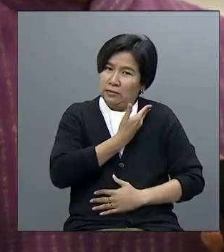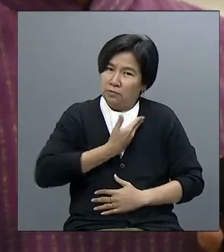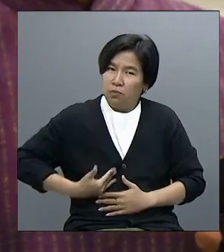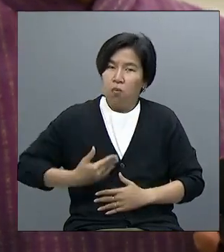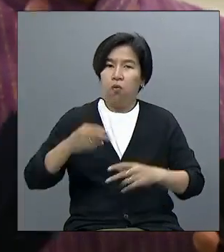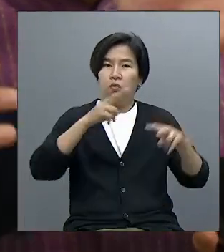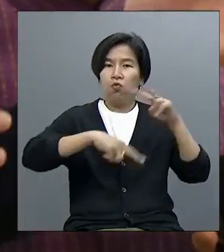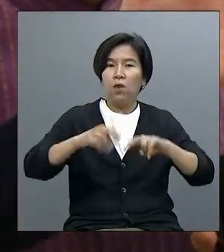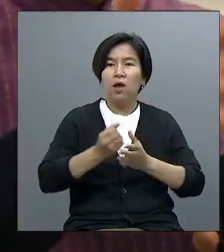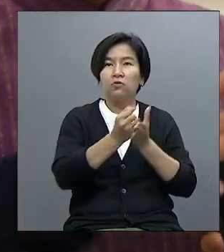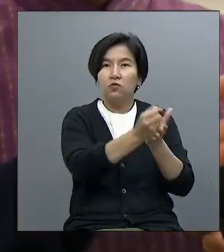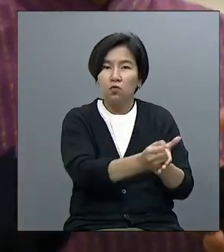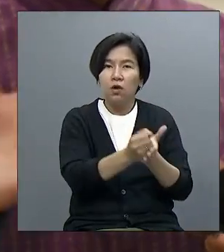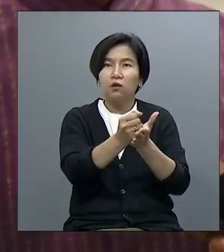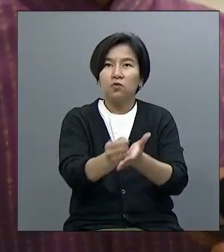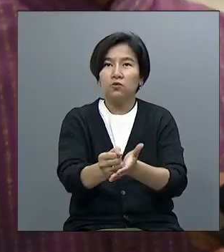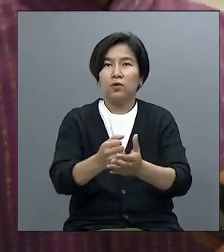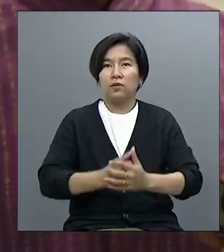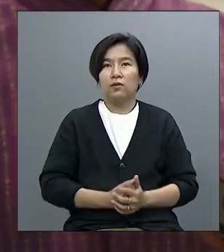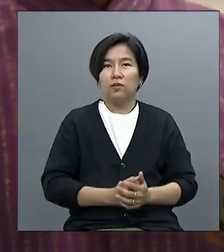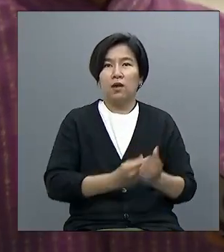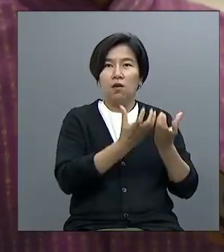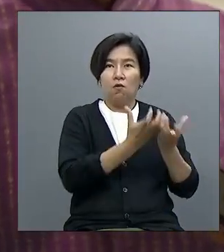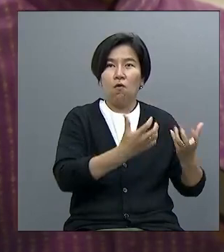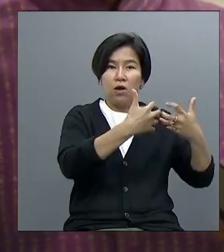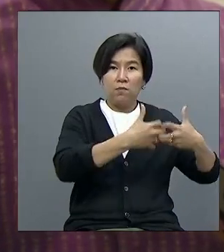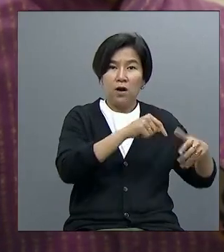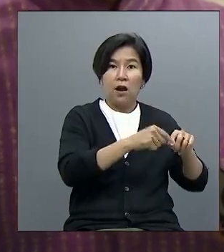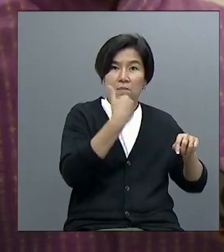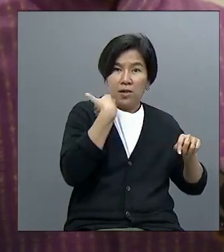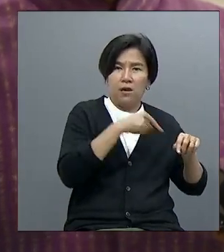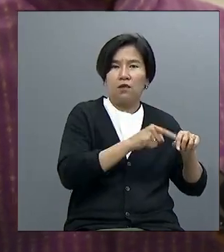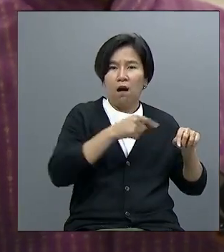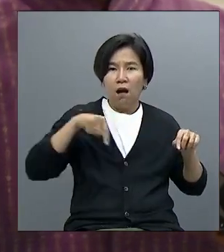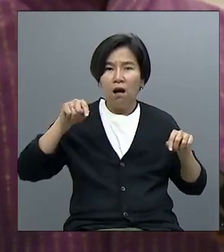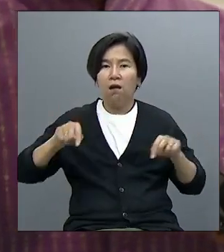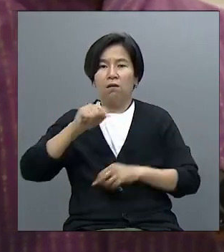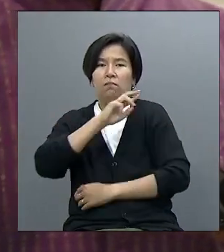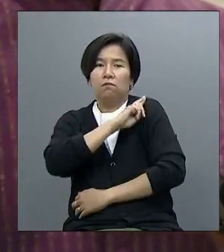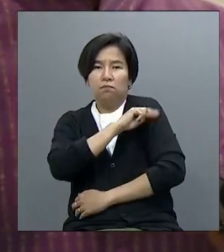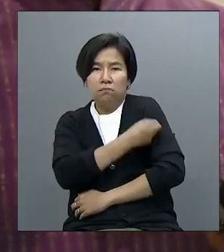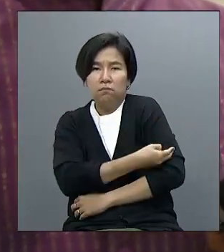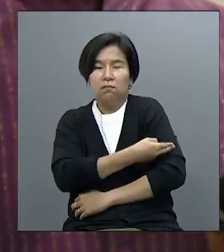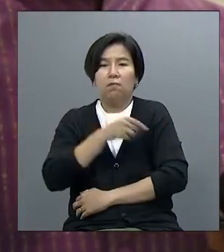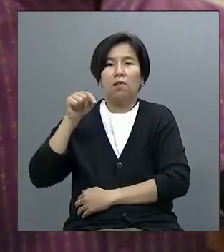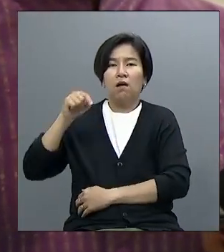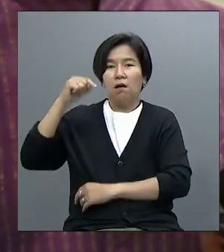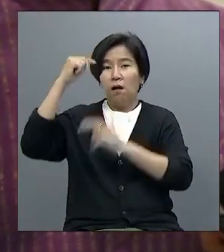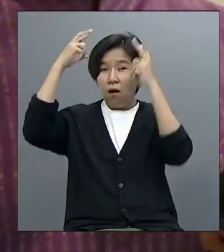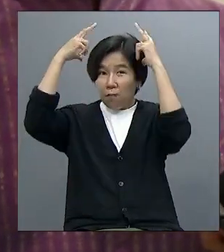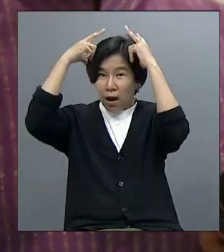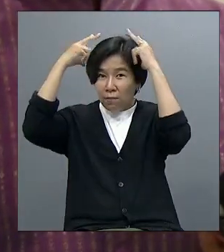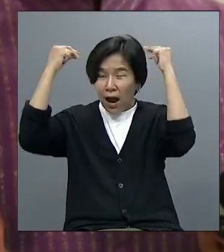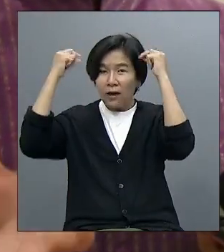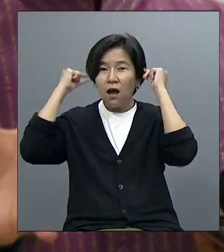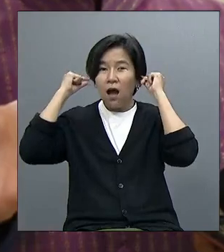ครับต่อให้มีเครื่องมือแพทย์แต่คุณหมอคุณพยาบาลเขาก็ยังต้องทำงานตรงนี้อยู่เหมือนเดิมผมเลยอยาก